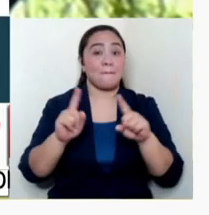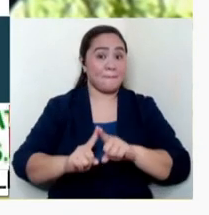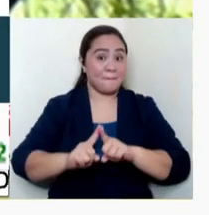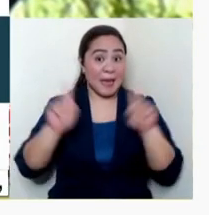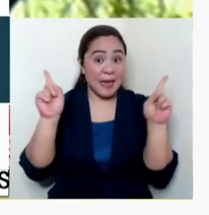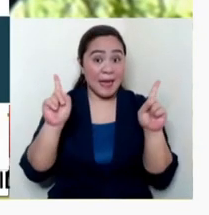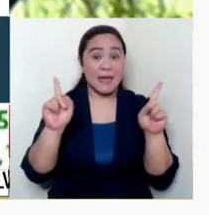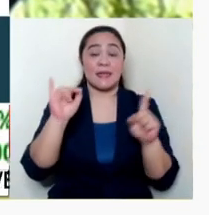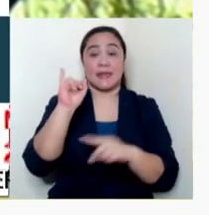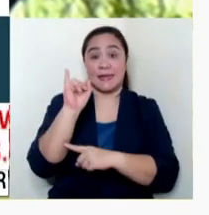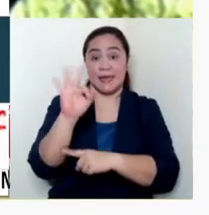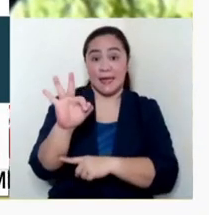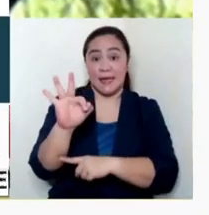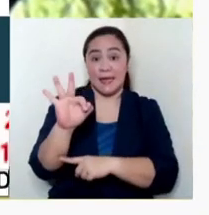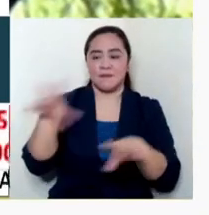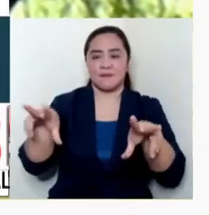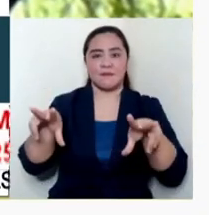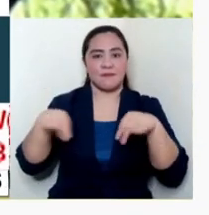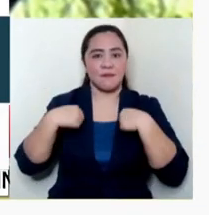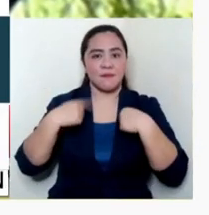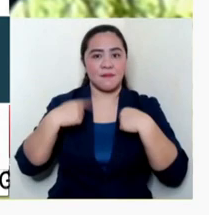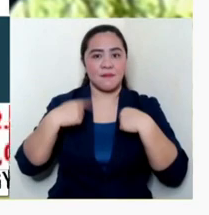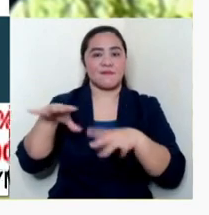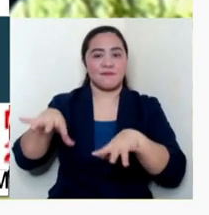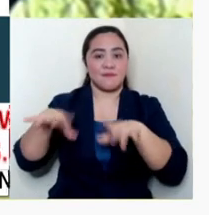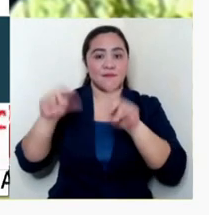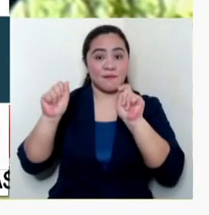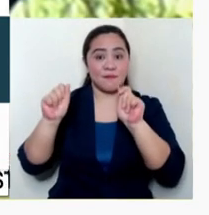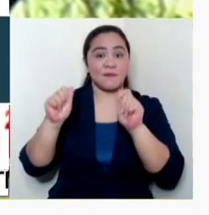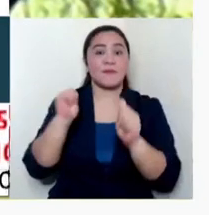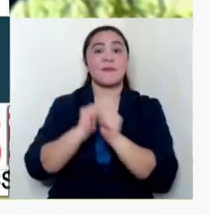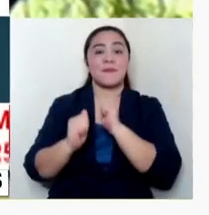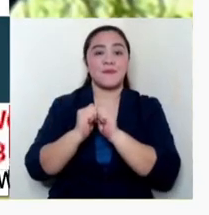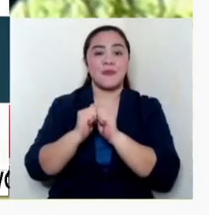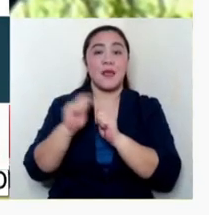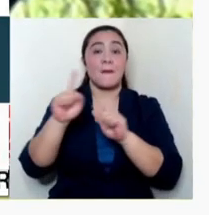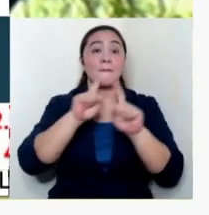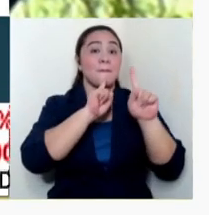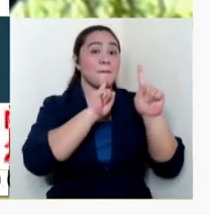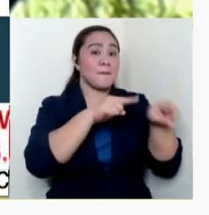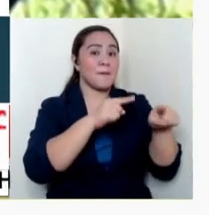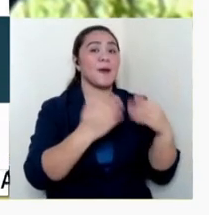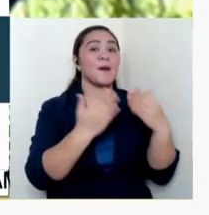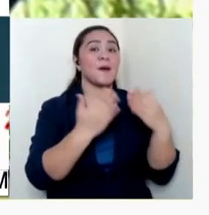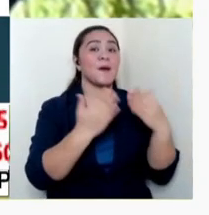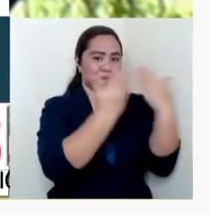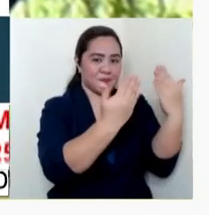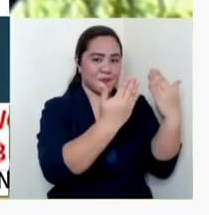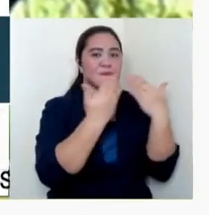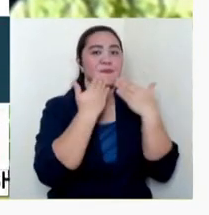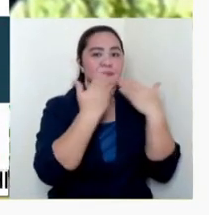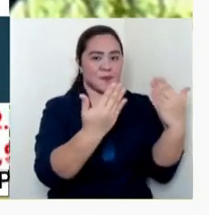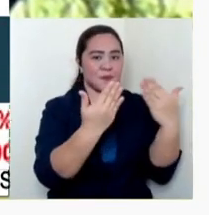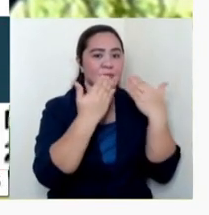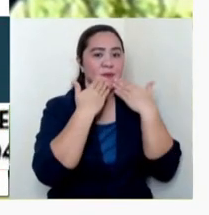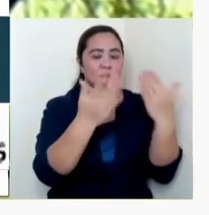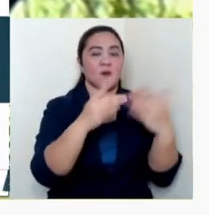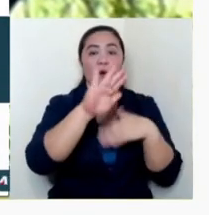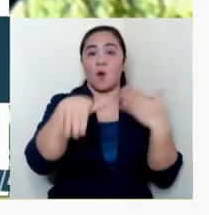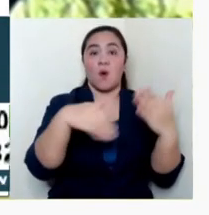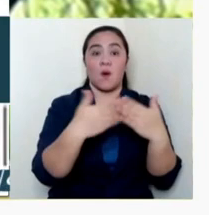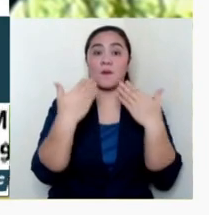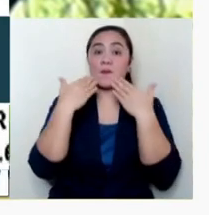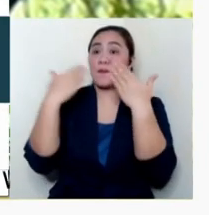Pag sinabing i-adapt ka, ang sagot palagi doon, Carmina, ay pasasalamat. At yun ang ginawa ko sa lahat na nag-ampon